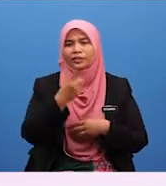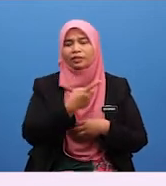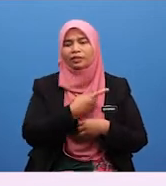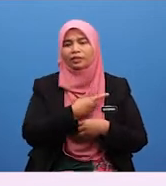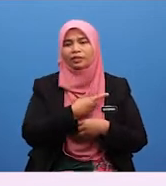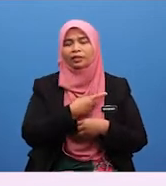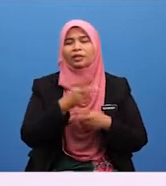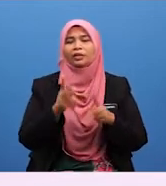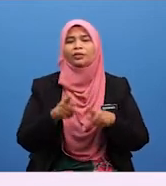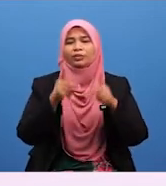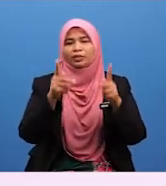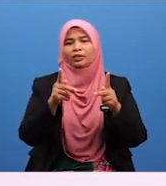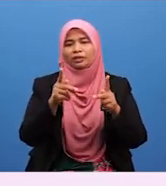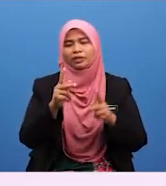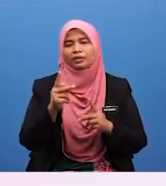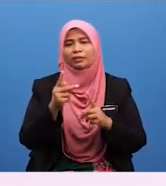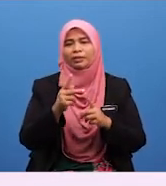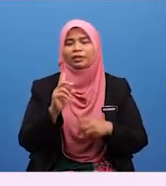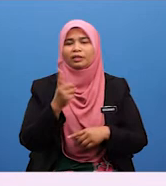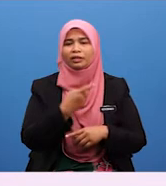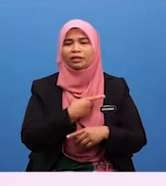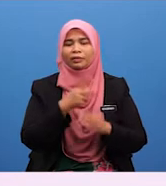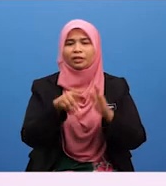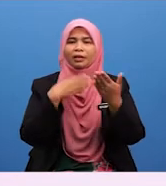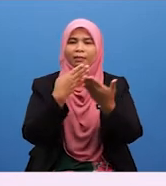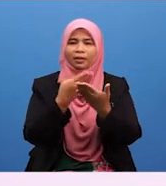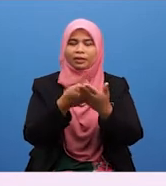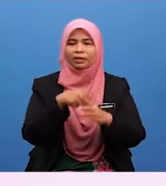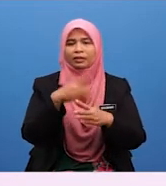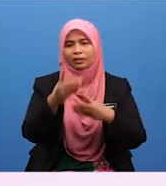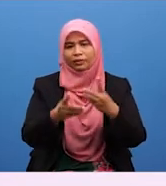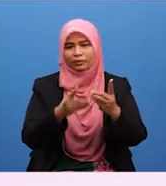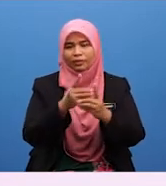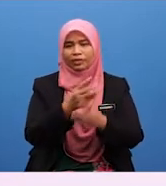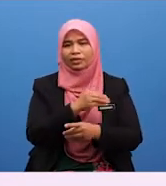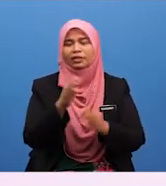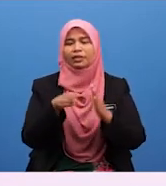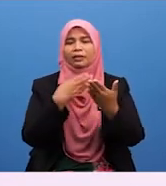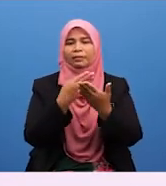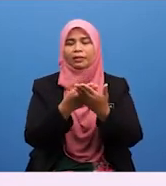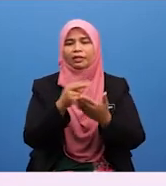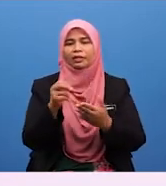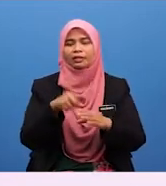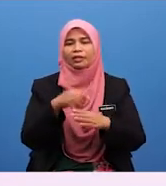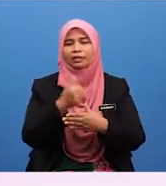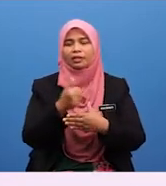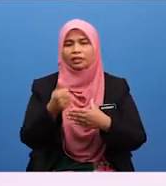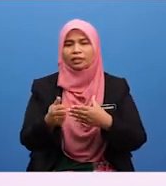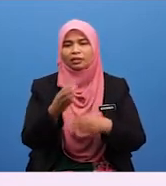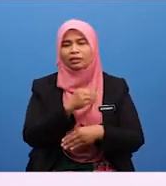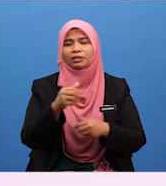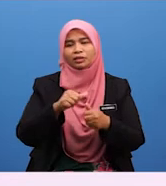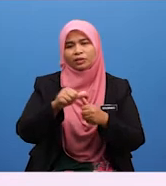kami, kurniakan kepada kami kebaikan di dunia dan kebaikan di akhirat,